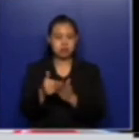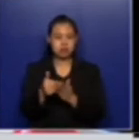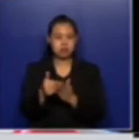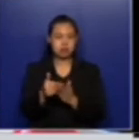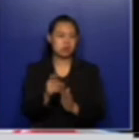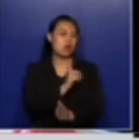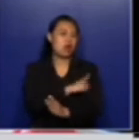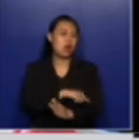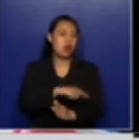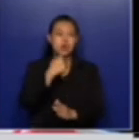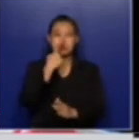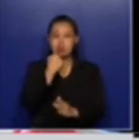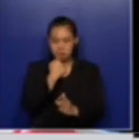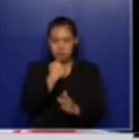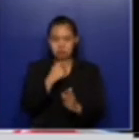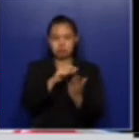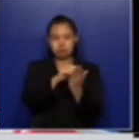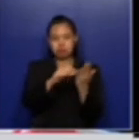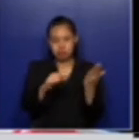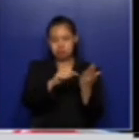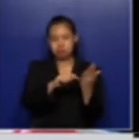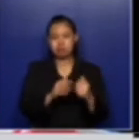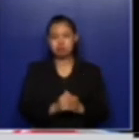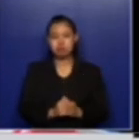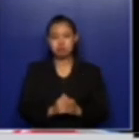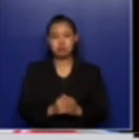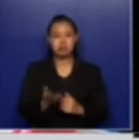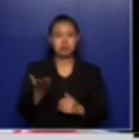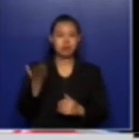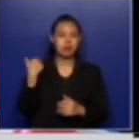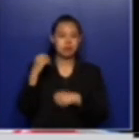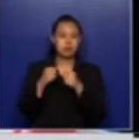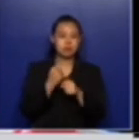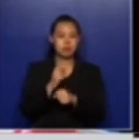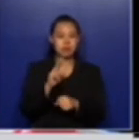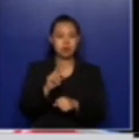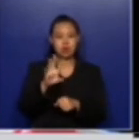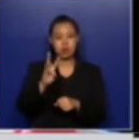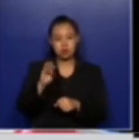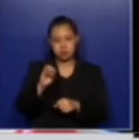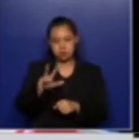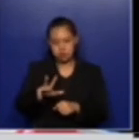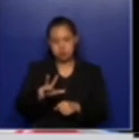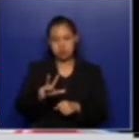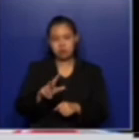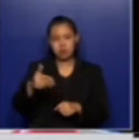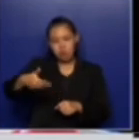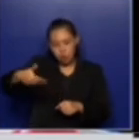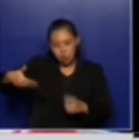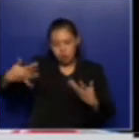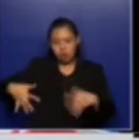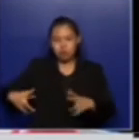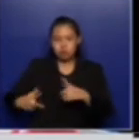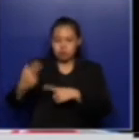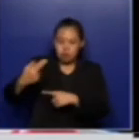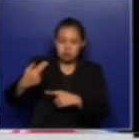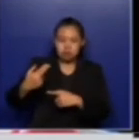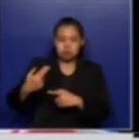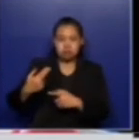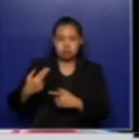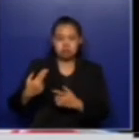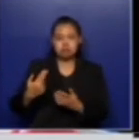ขาวคาดแดงเนี่ยนะคะท่านประธานว่าตั้งแต่ปี63ที่เขาขอมาที่ตัดออกไปเนี่ยและเขาจะได้ในส่วน